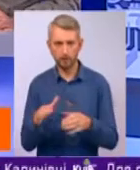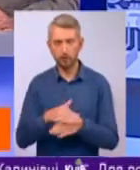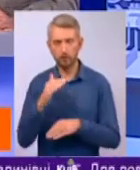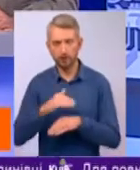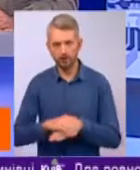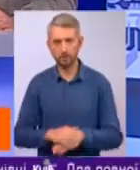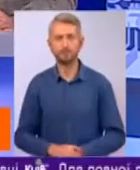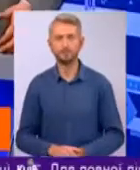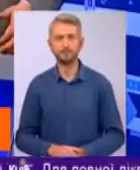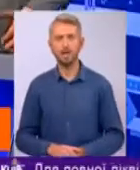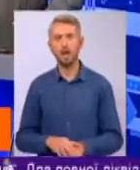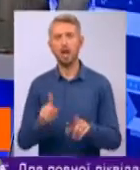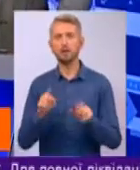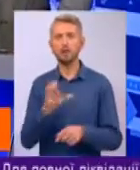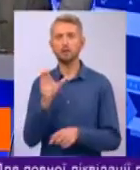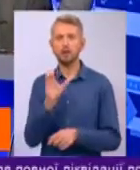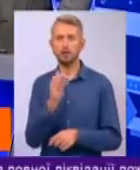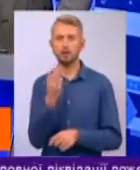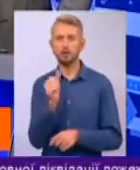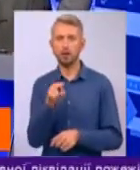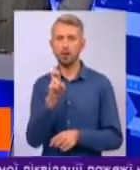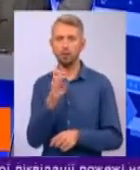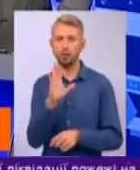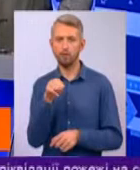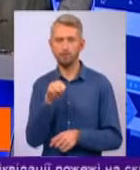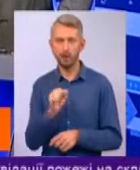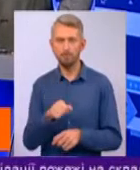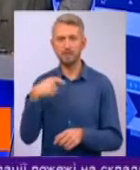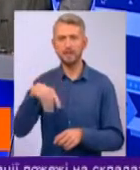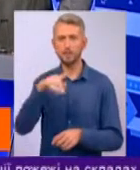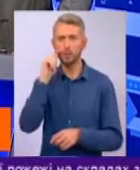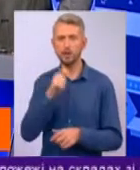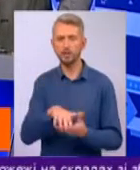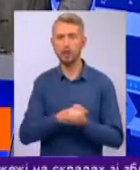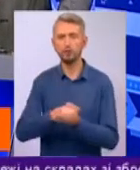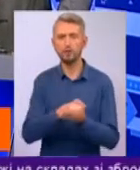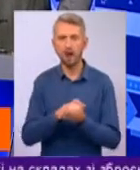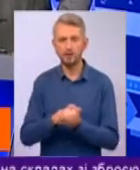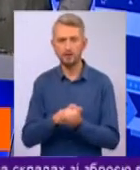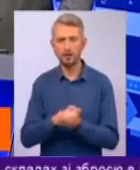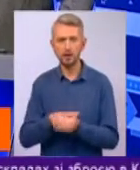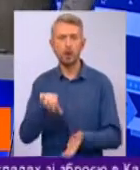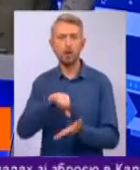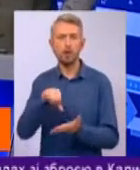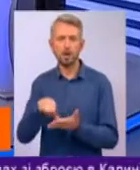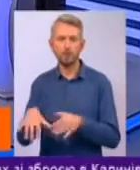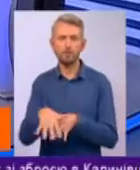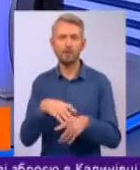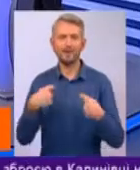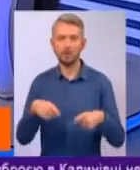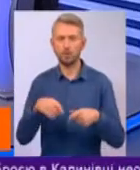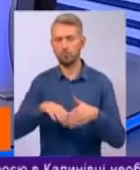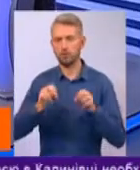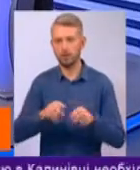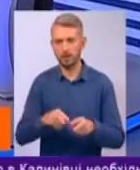Доброго вечора. А також Сергій Шабовта, президент Всеукраїнської асоціації операторів ринку безпеки. Мої вітання.